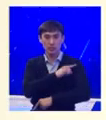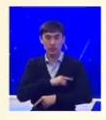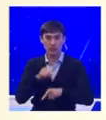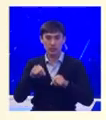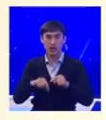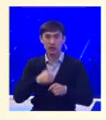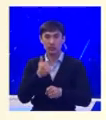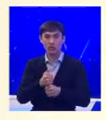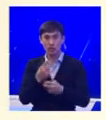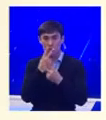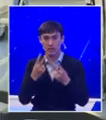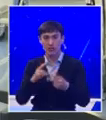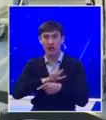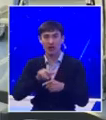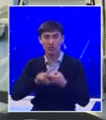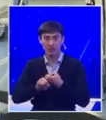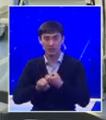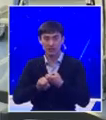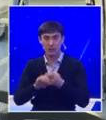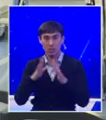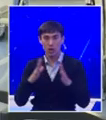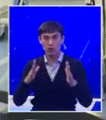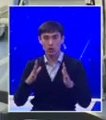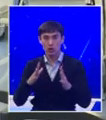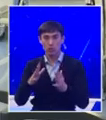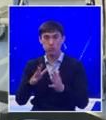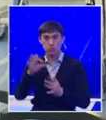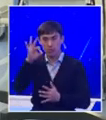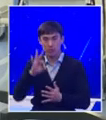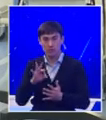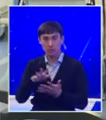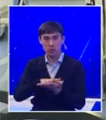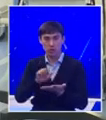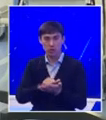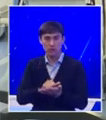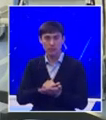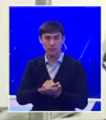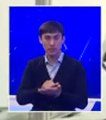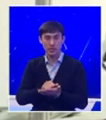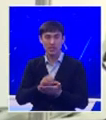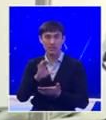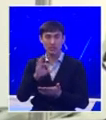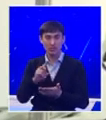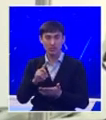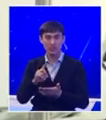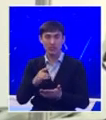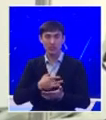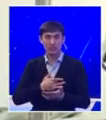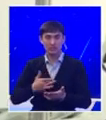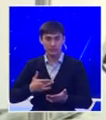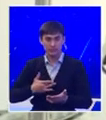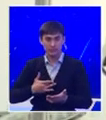основное показание – это коронавирусная инфекция, большой процент поражения, ОРДСВ синдром. Оксигенатор является